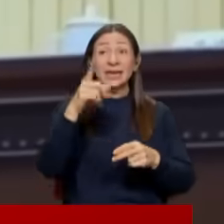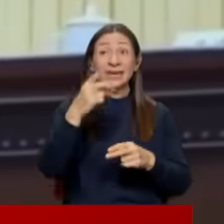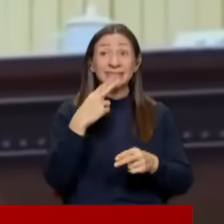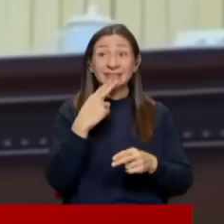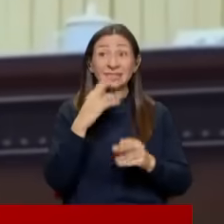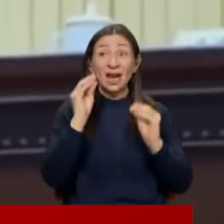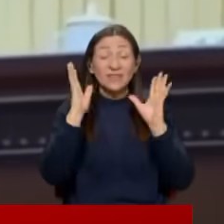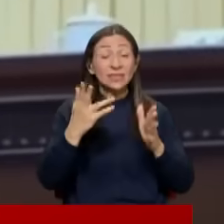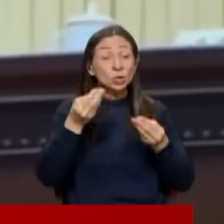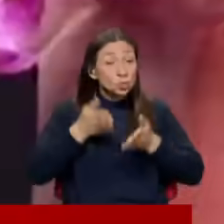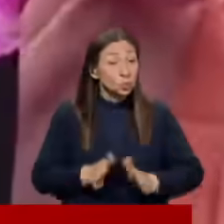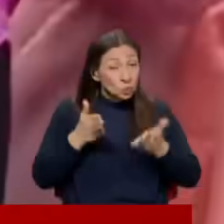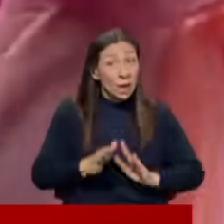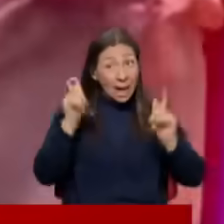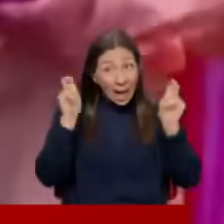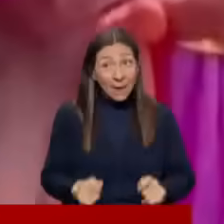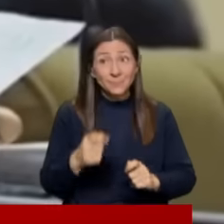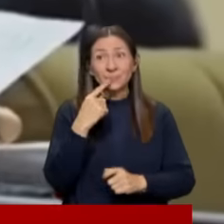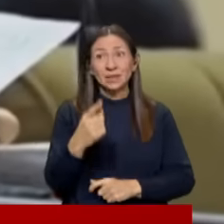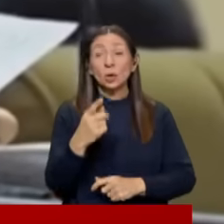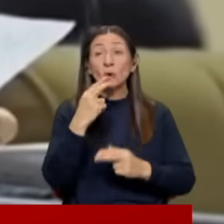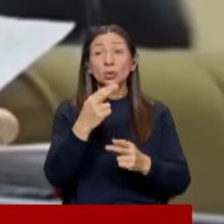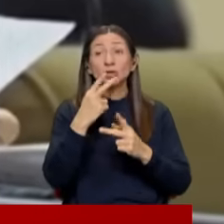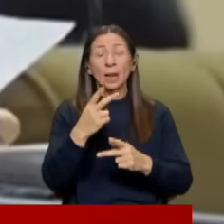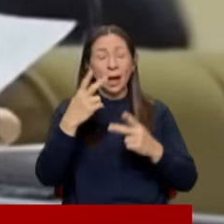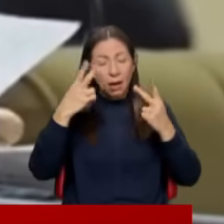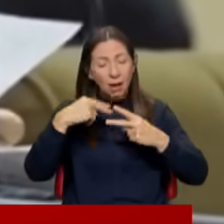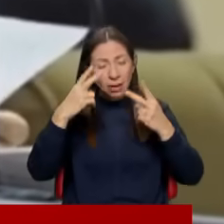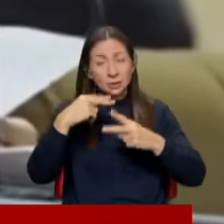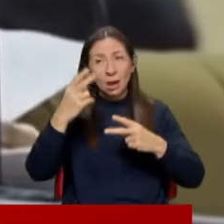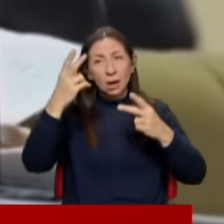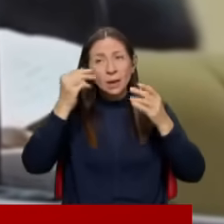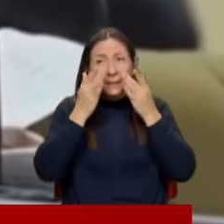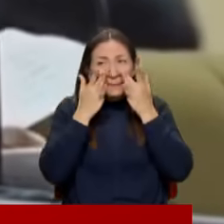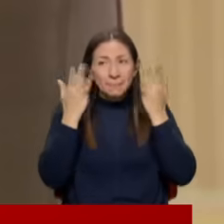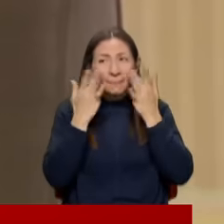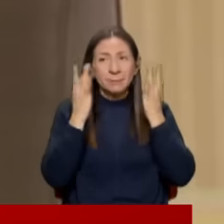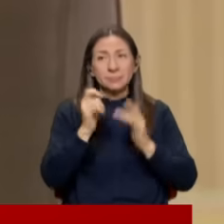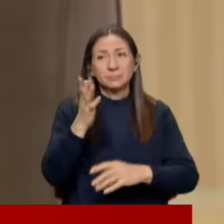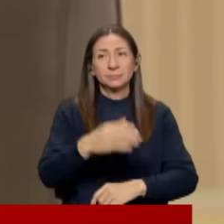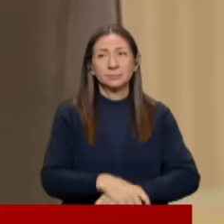Kadınlara daha fazla çocuk sahibi olma çağrısı yaptı. Konuşurken duygulandı, gözyaşlarını tutamadı.